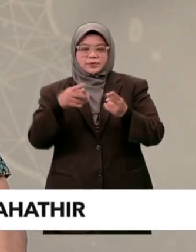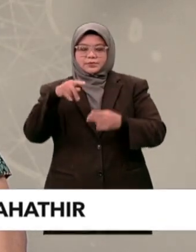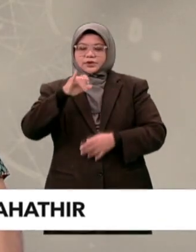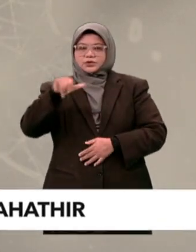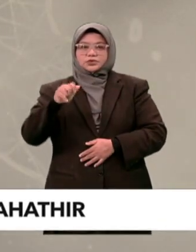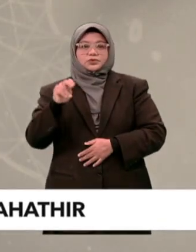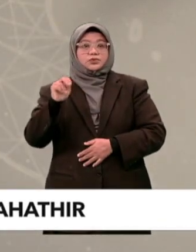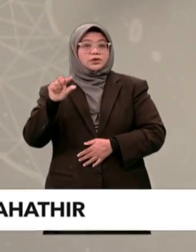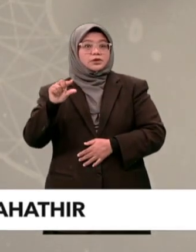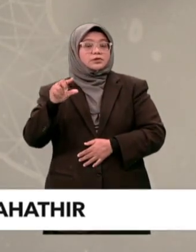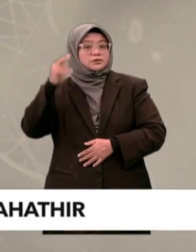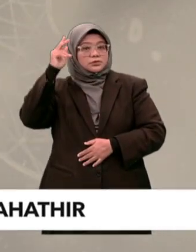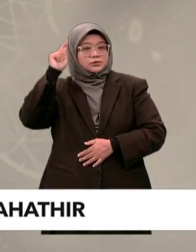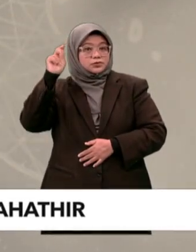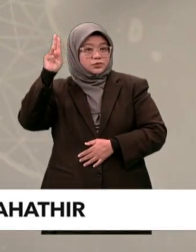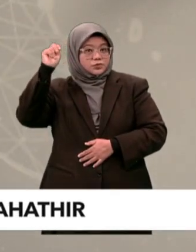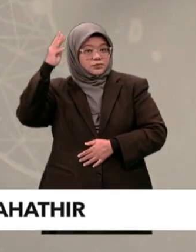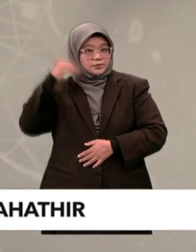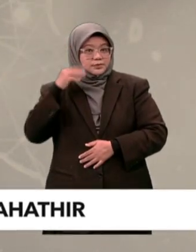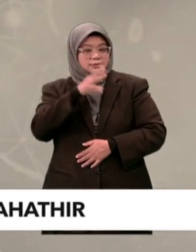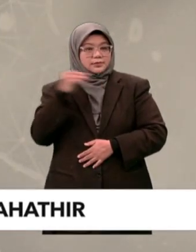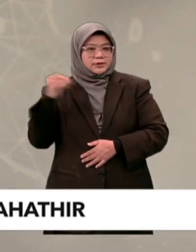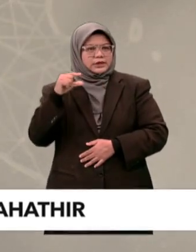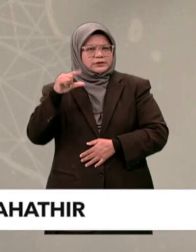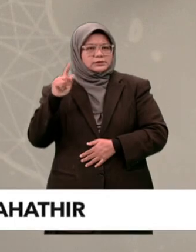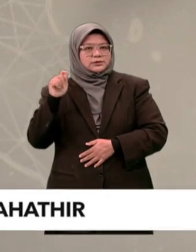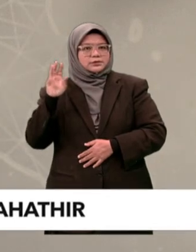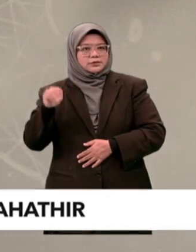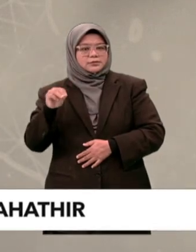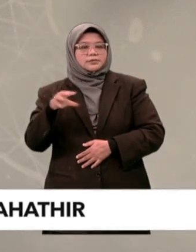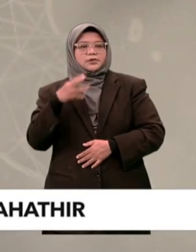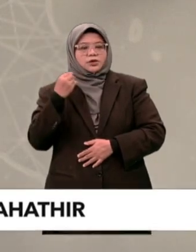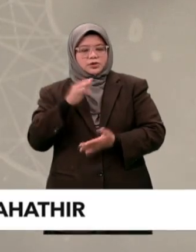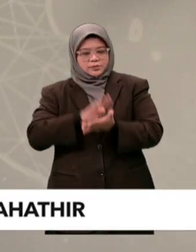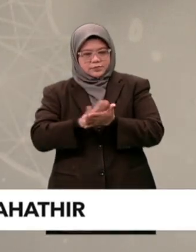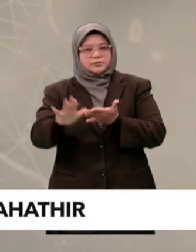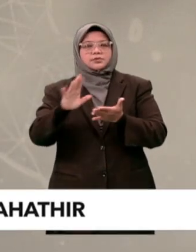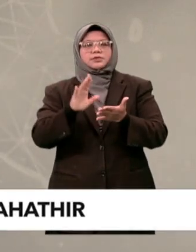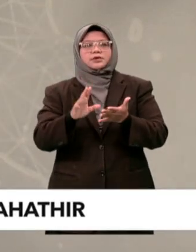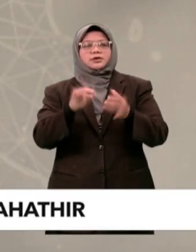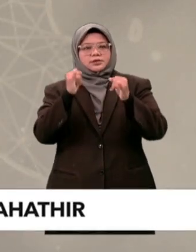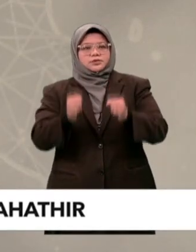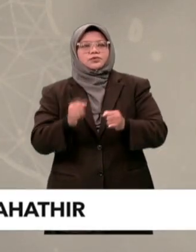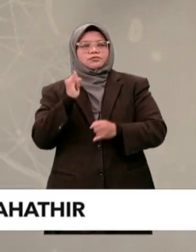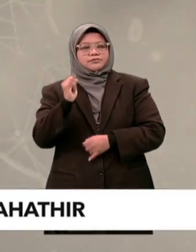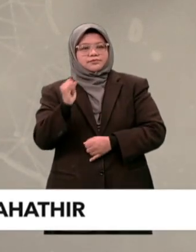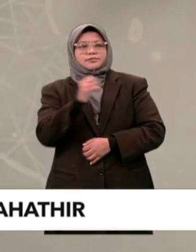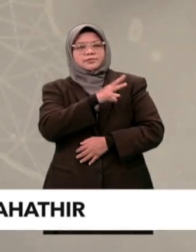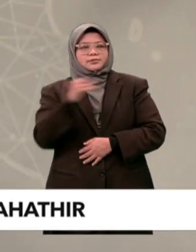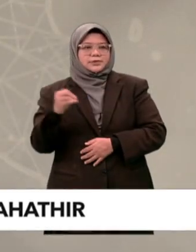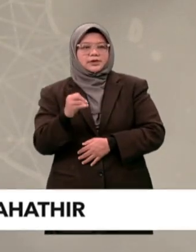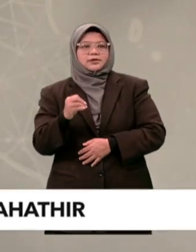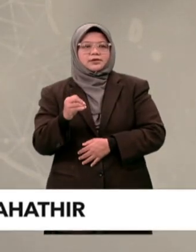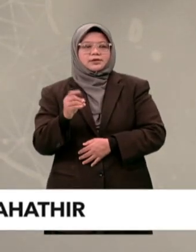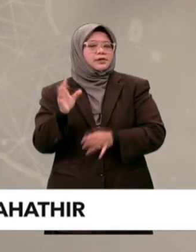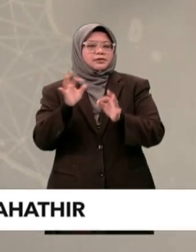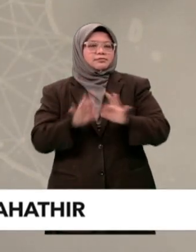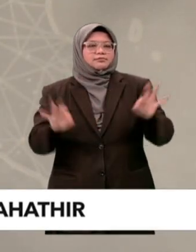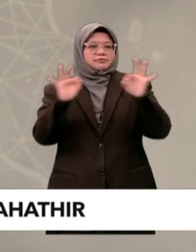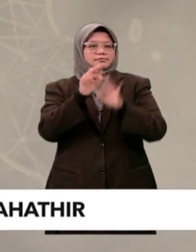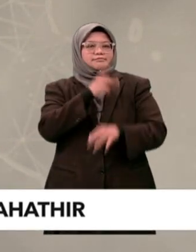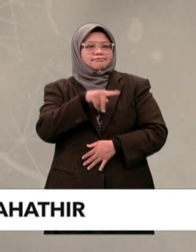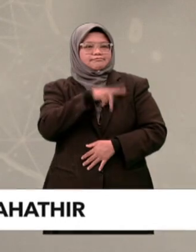Muhammad pemimpin dan ahli GTA merupakan individu yang bersih daripada segala jenayah dan tidak berkepentingan